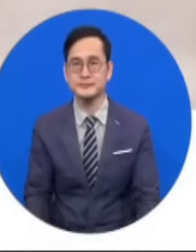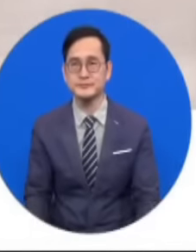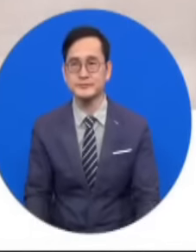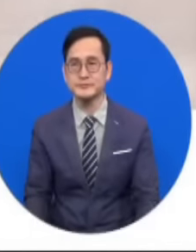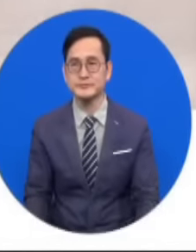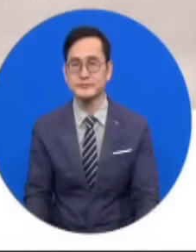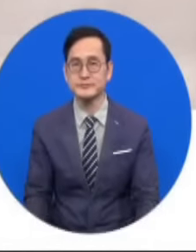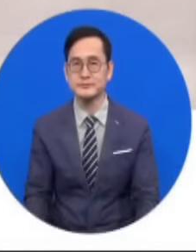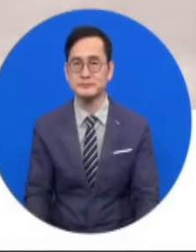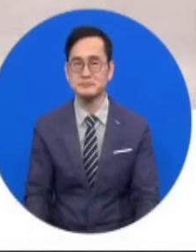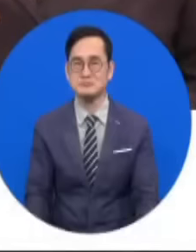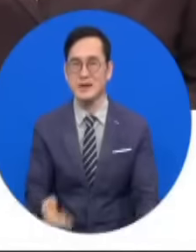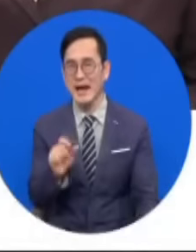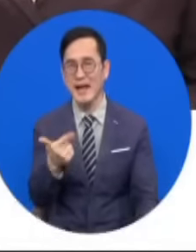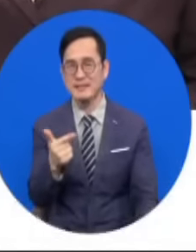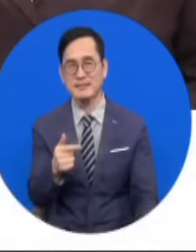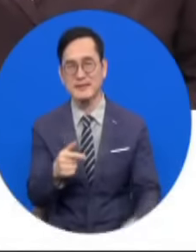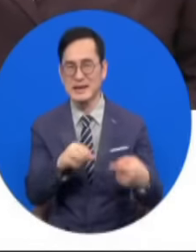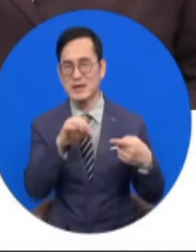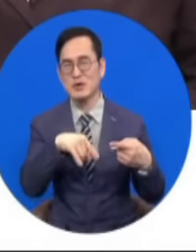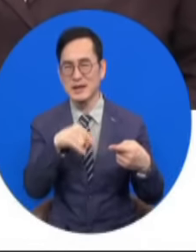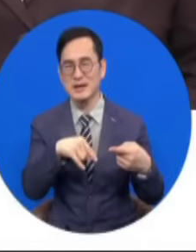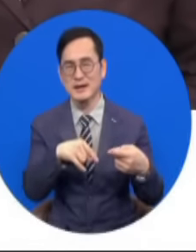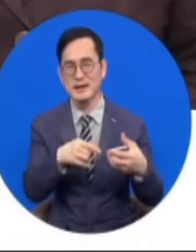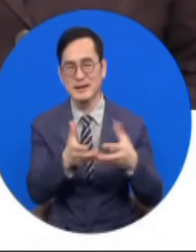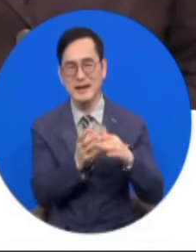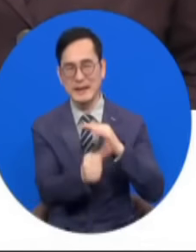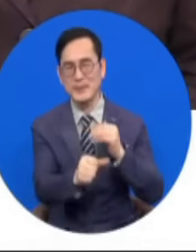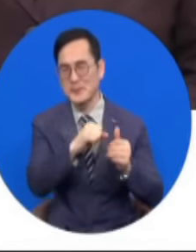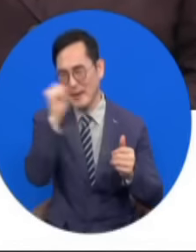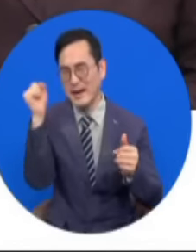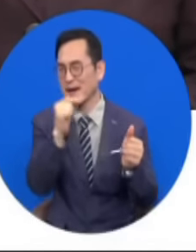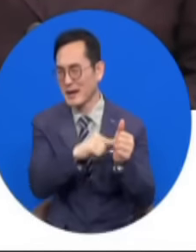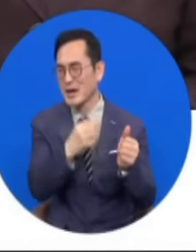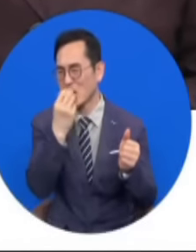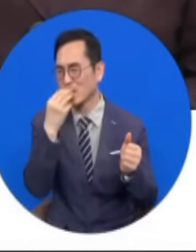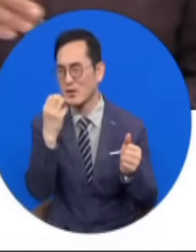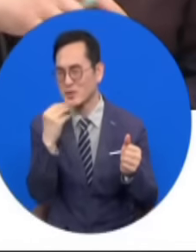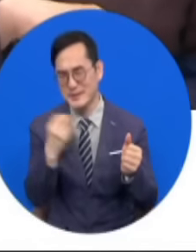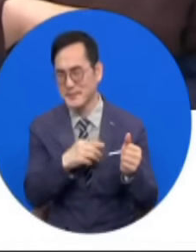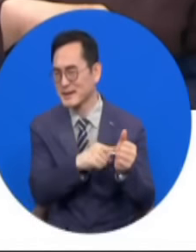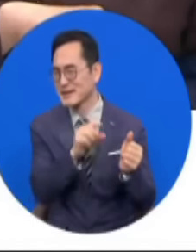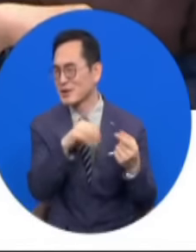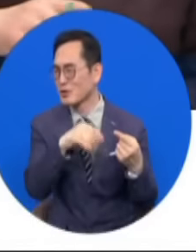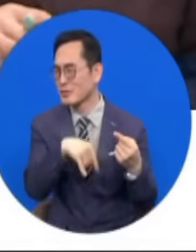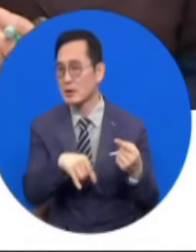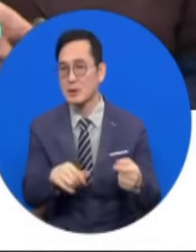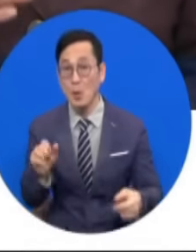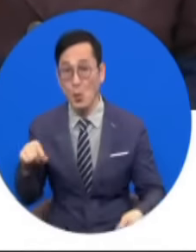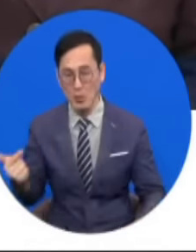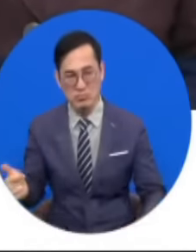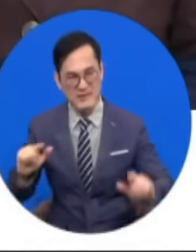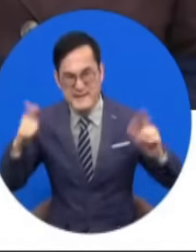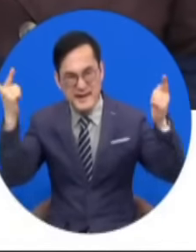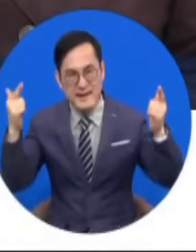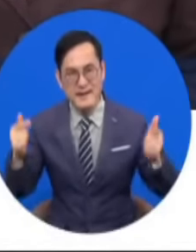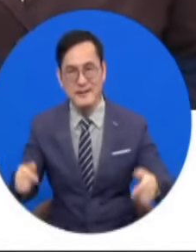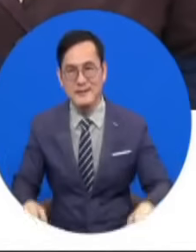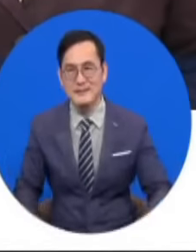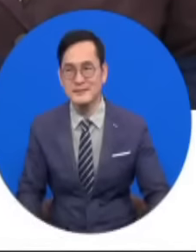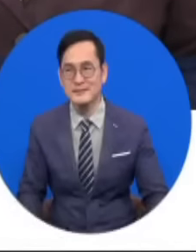다 어대 한 얘기를 각각의 후보들에게 물을 수밖에 없는 상황인데 그걸 가지고 이제 원일용 후보가 발끈해서